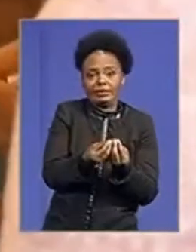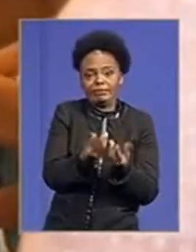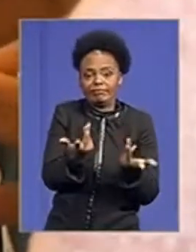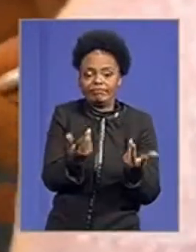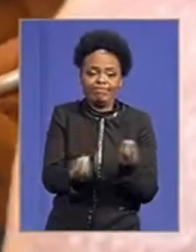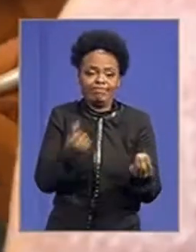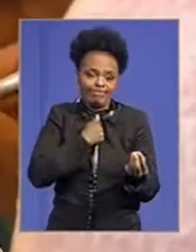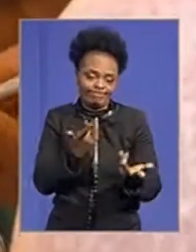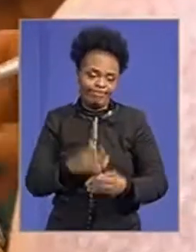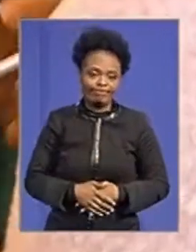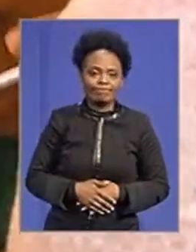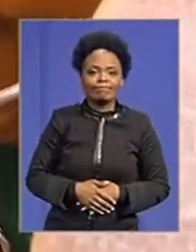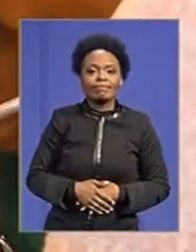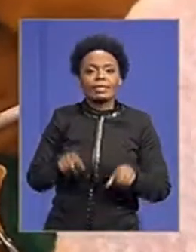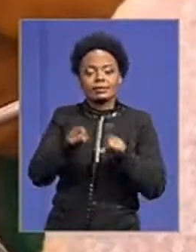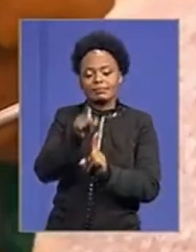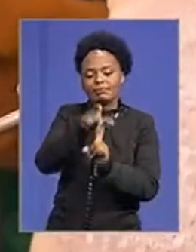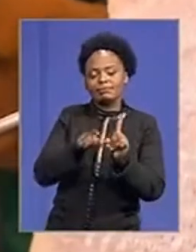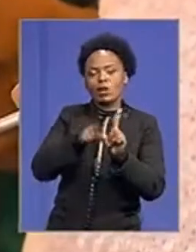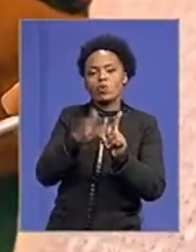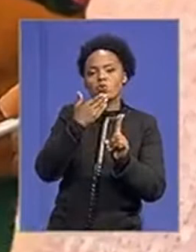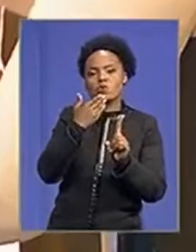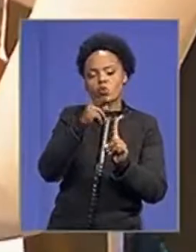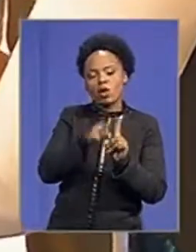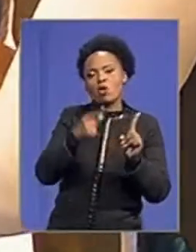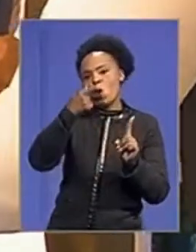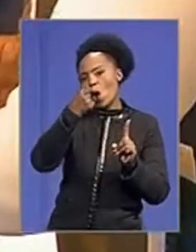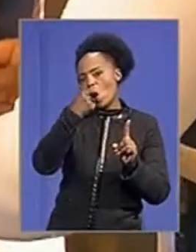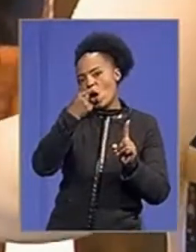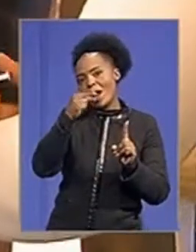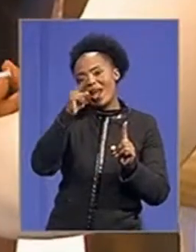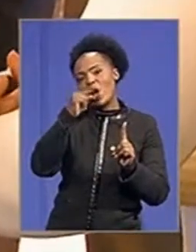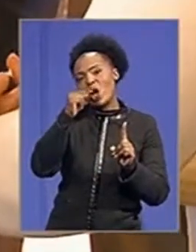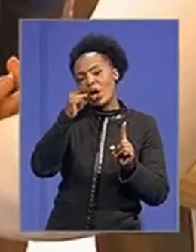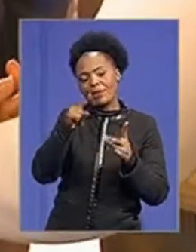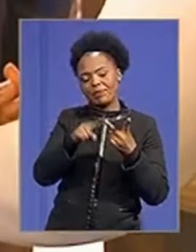bjalo tona ya merero ya selegae ngaka Aaron Motswaledi le kgošigadi Manyaku